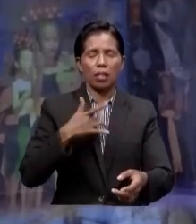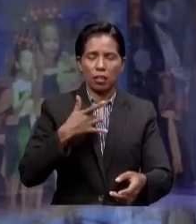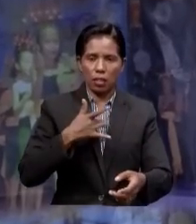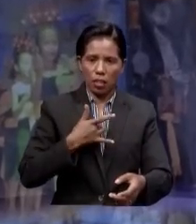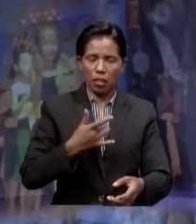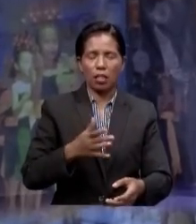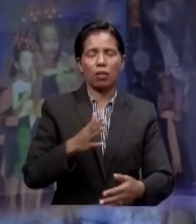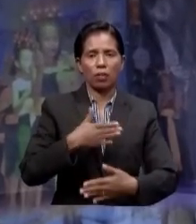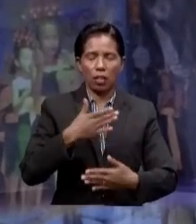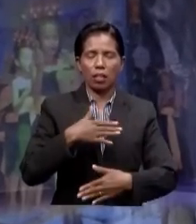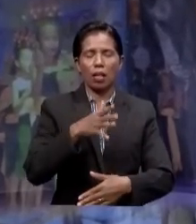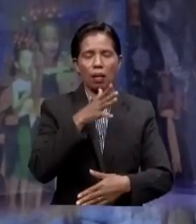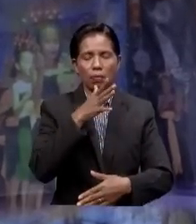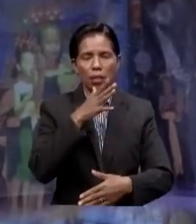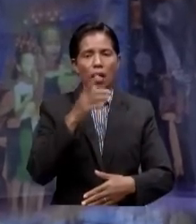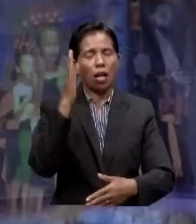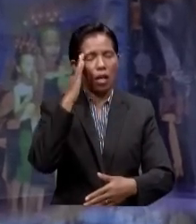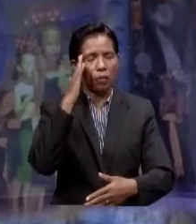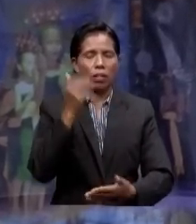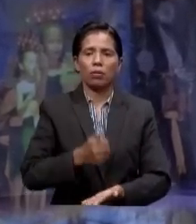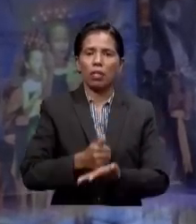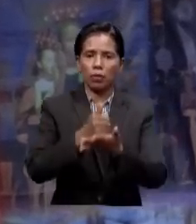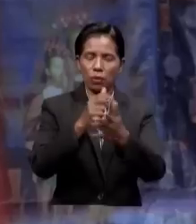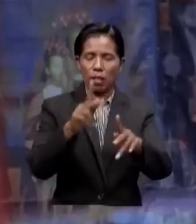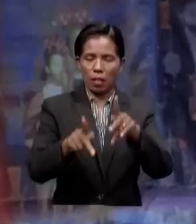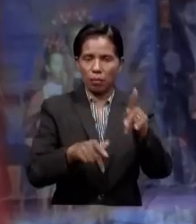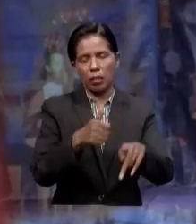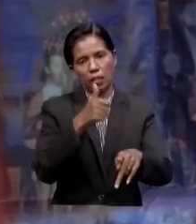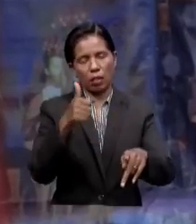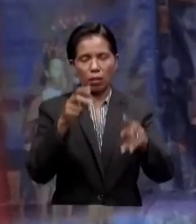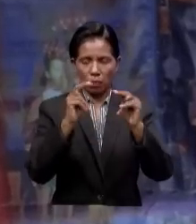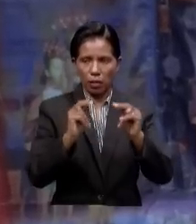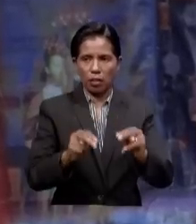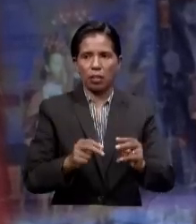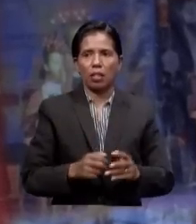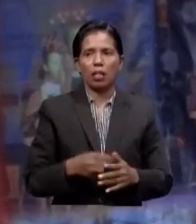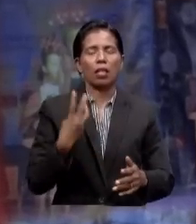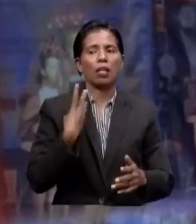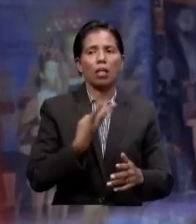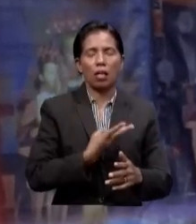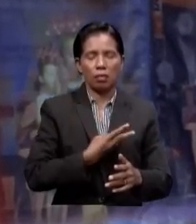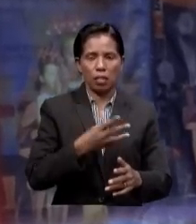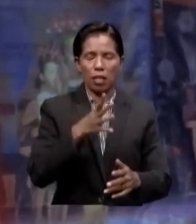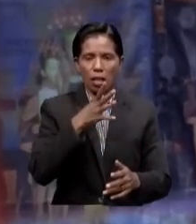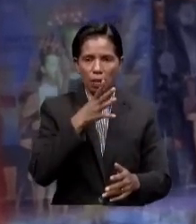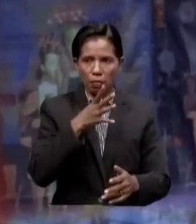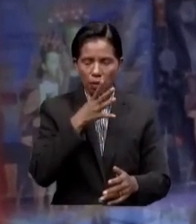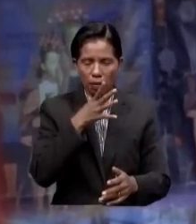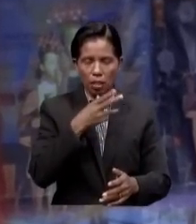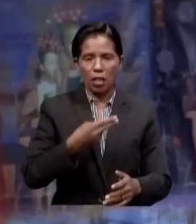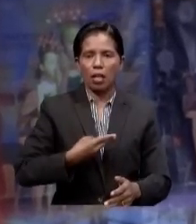doben sempre noi atu ejura ema selu e precisa. Aktui amin ye inan doben ninya